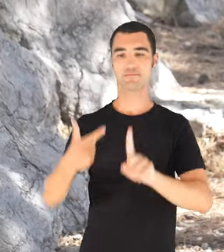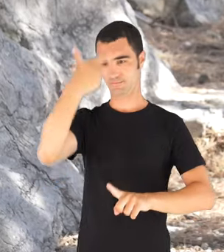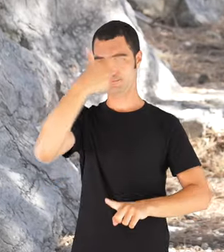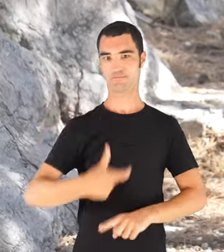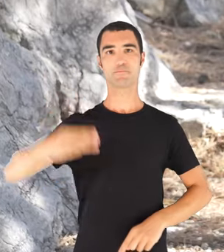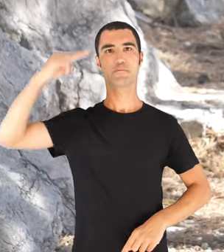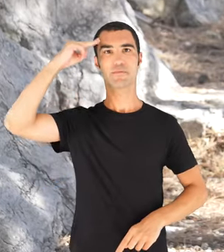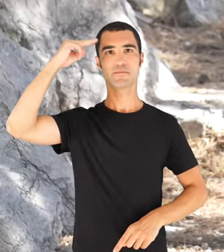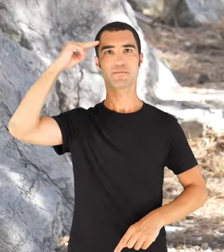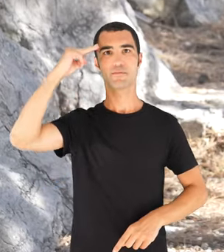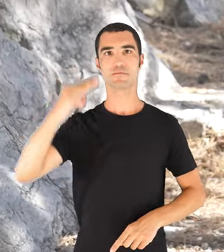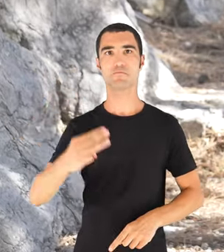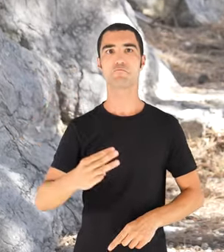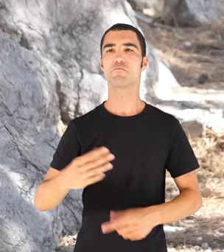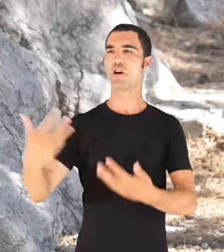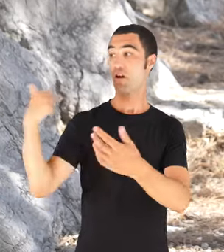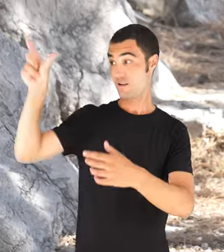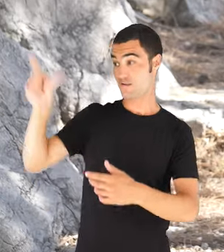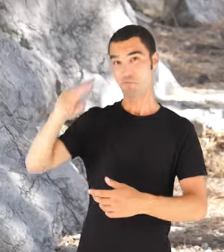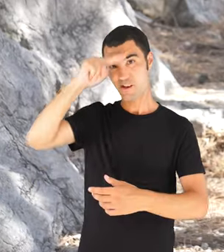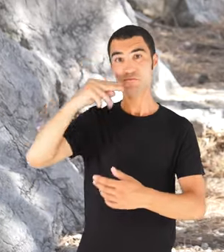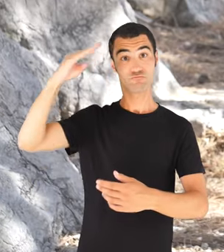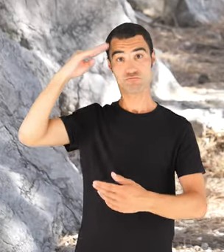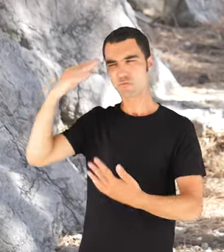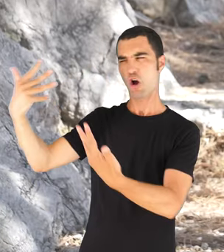patró he rebut molt bon consell,